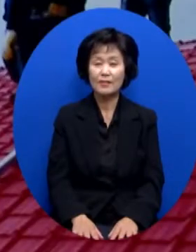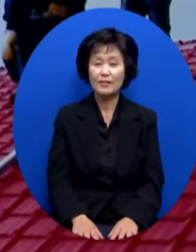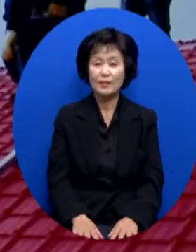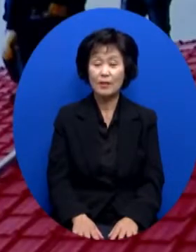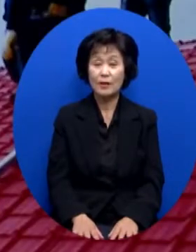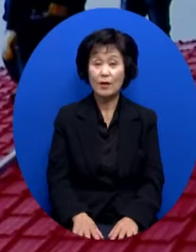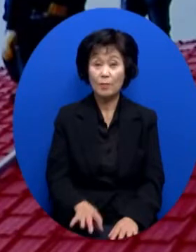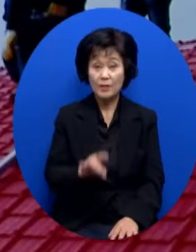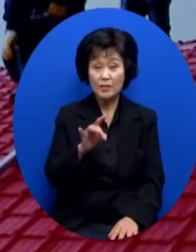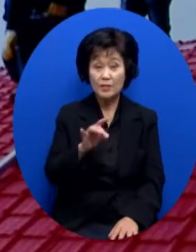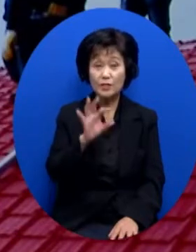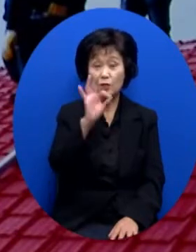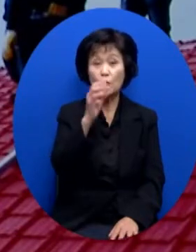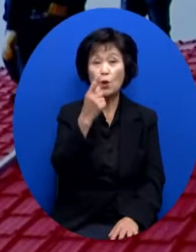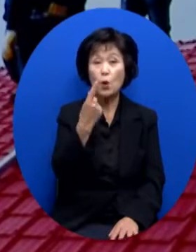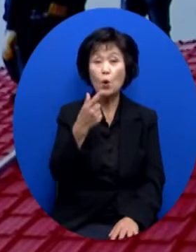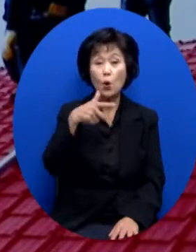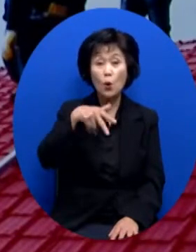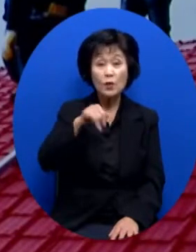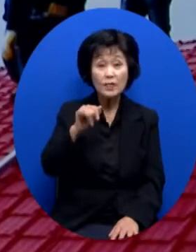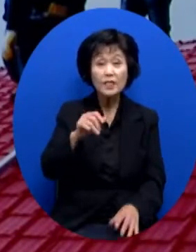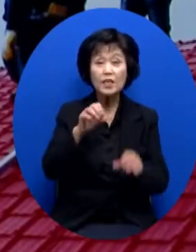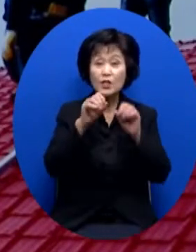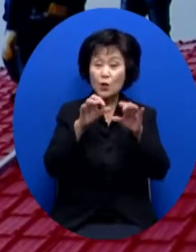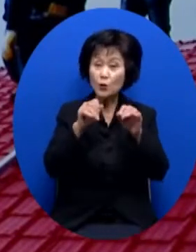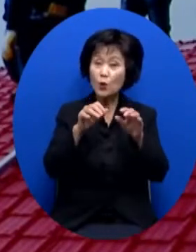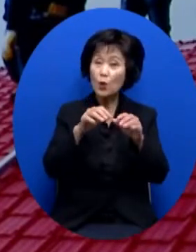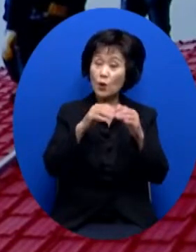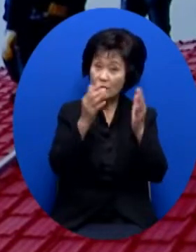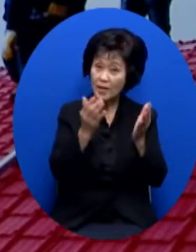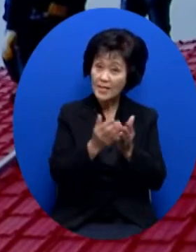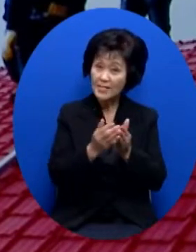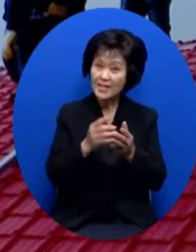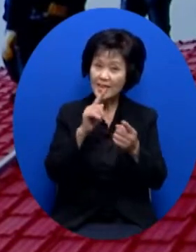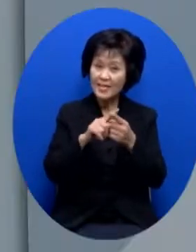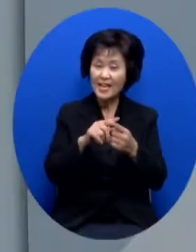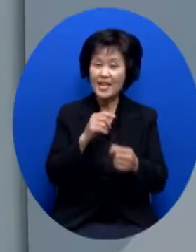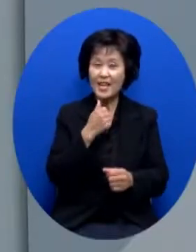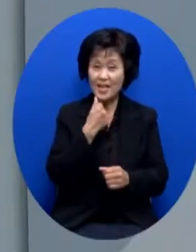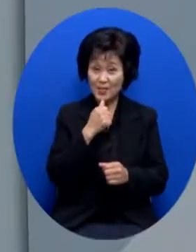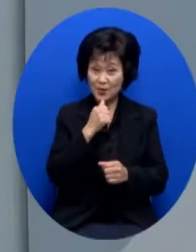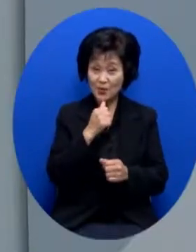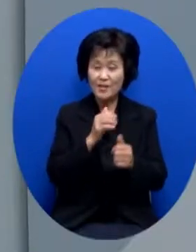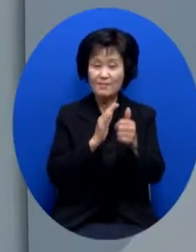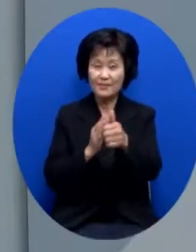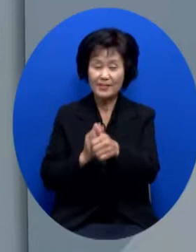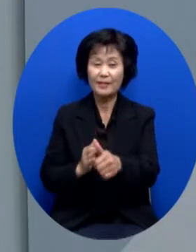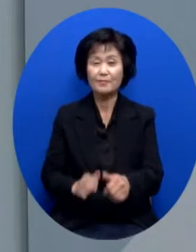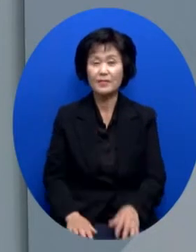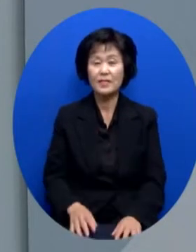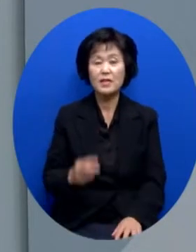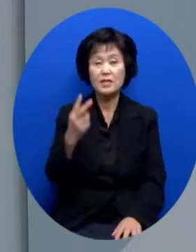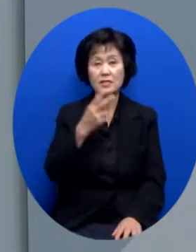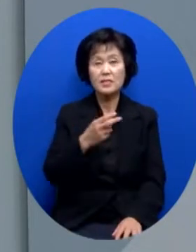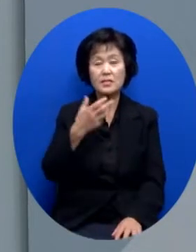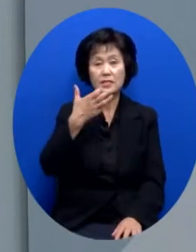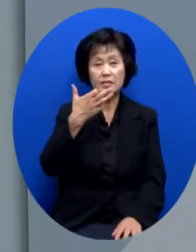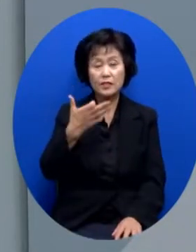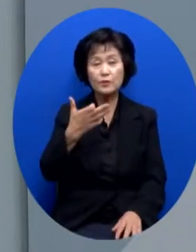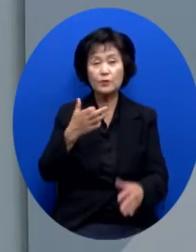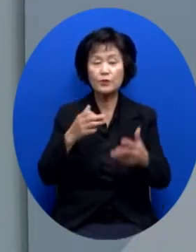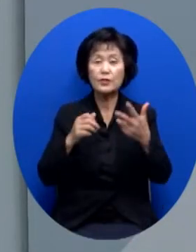목사님 먼저 오지 선교회가 어떤 단체인지 시청자분들께 소개 부탁드리겠습니다. 네, 저희 오지 선교회는 2019년